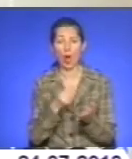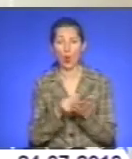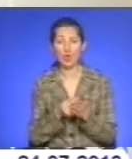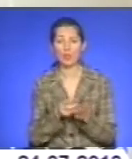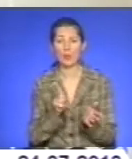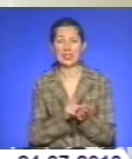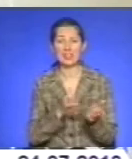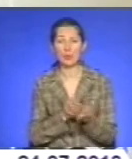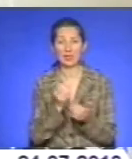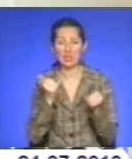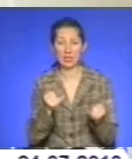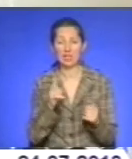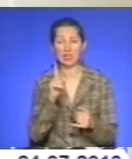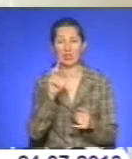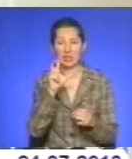області нині становить